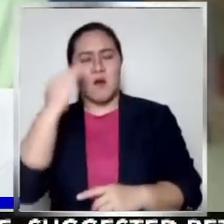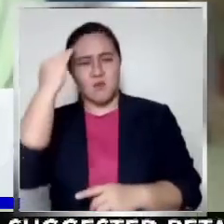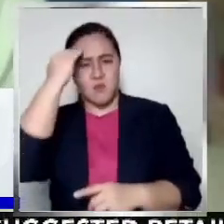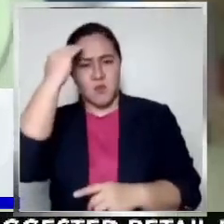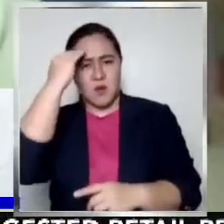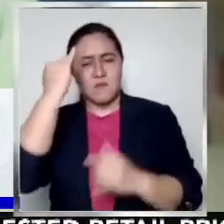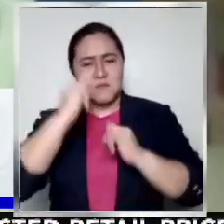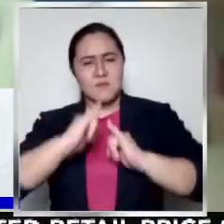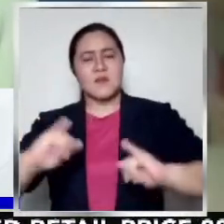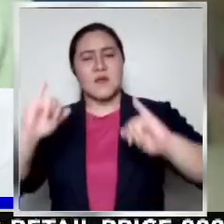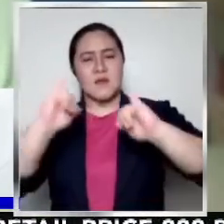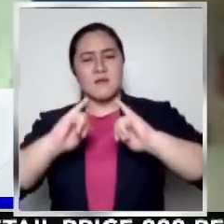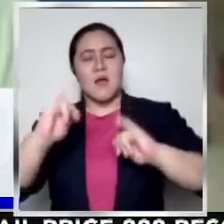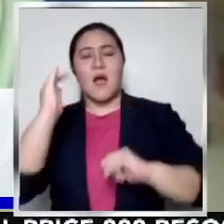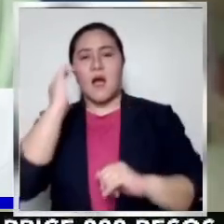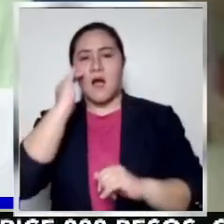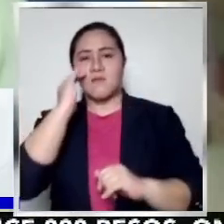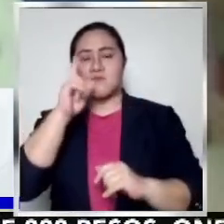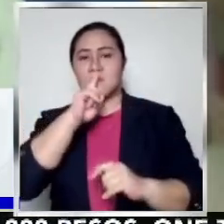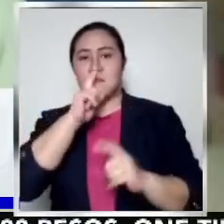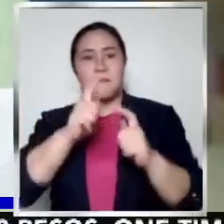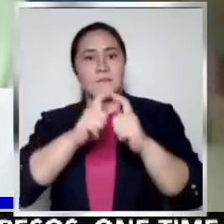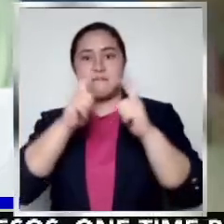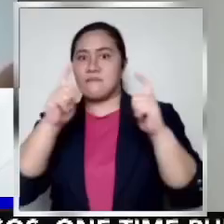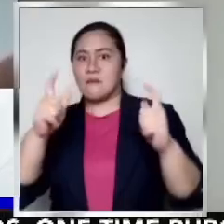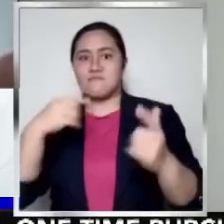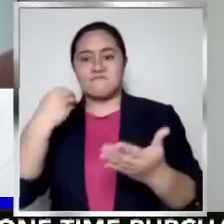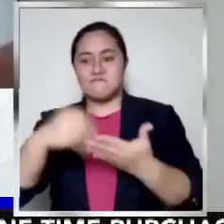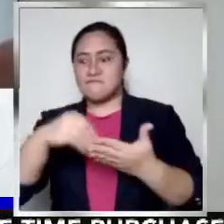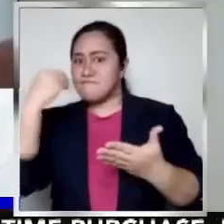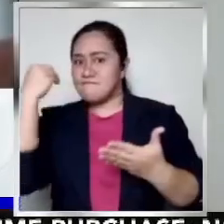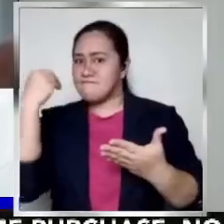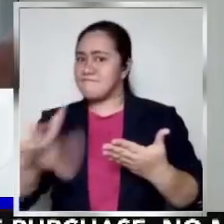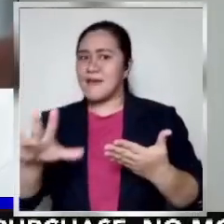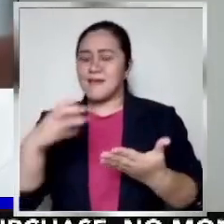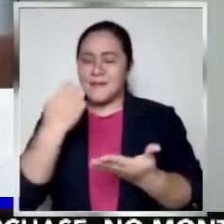laki po talaga ng gagastusin eh. Kinumpute kasi mismo ni Doc.